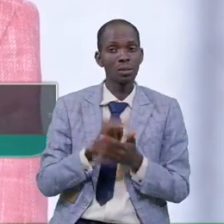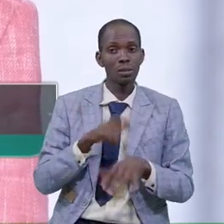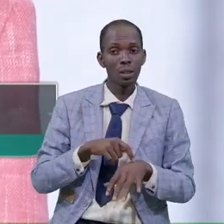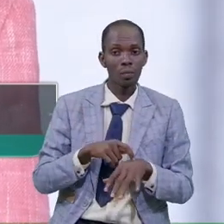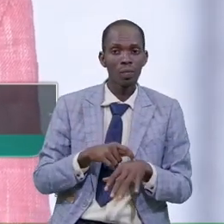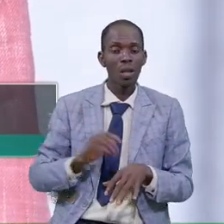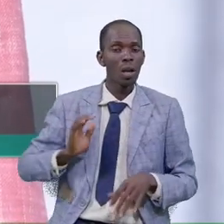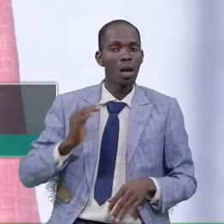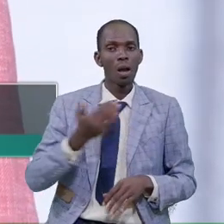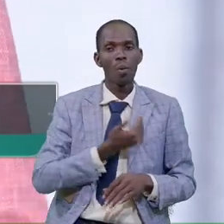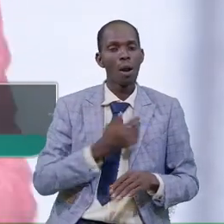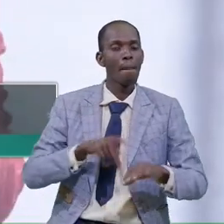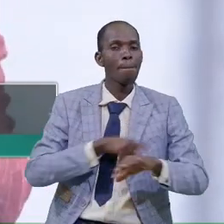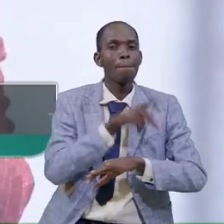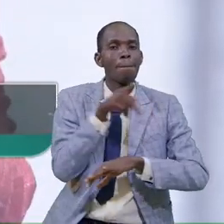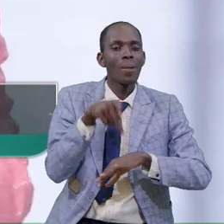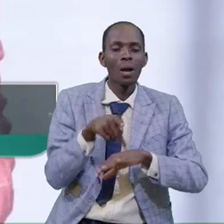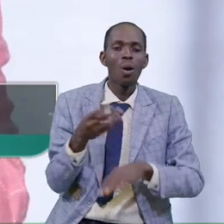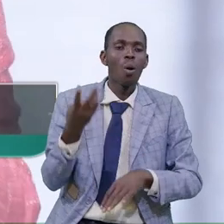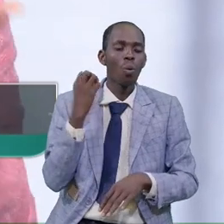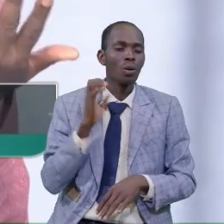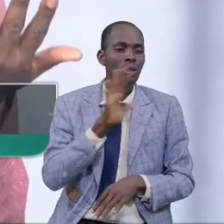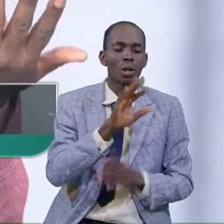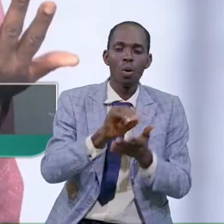mon directeur était leur modèle.